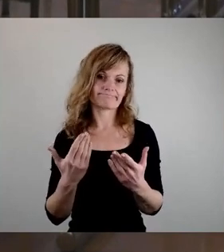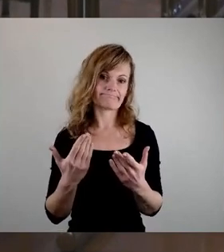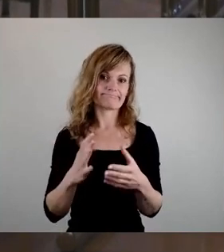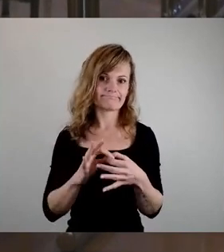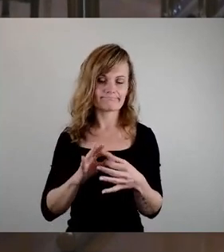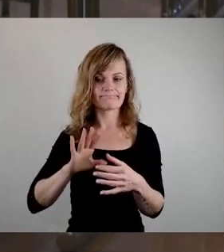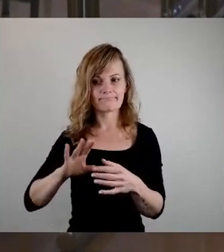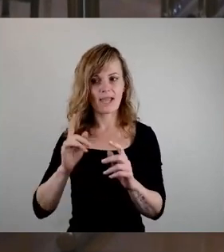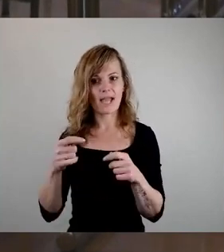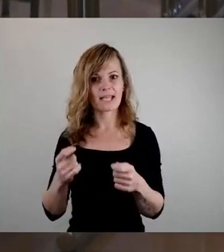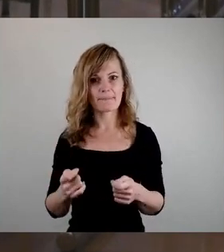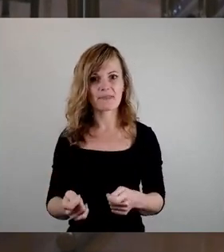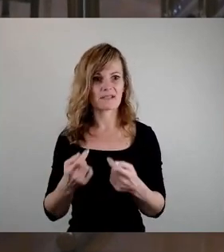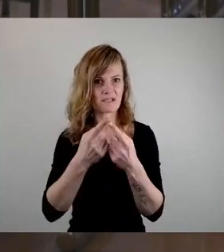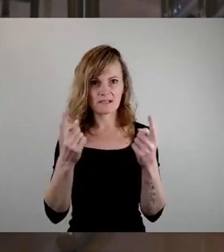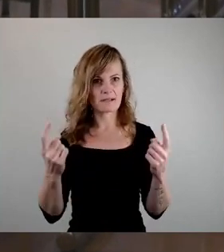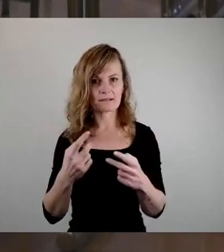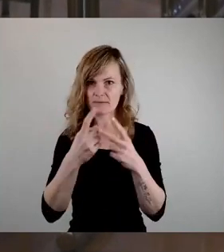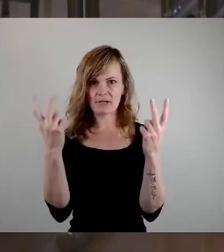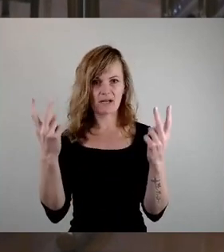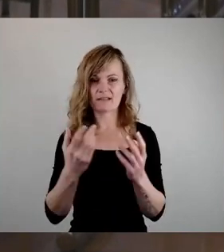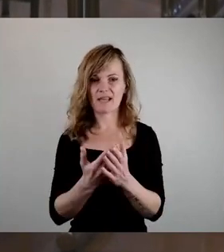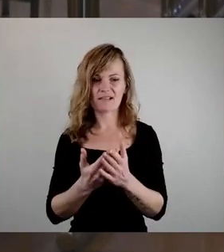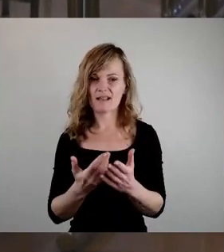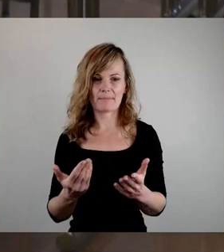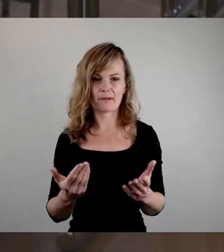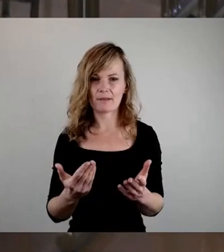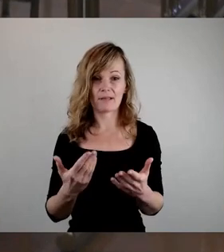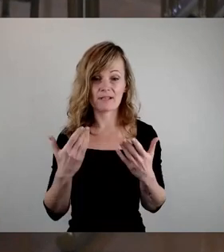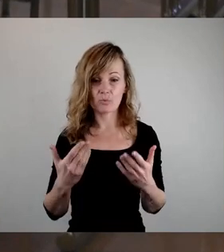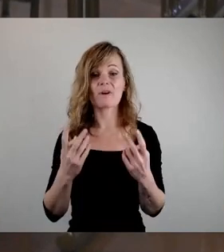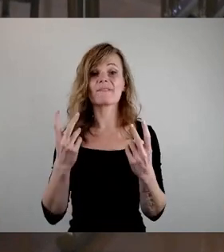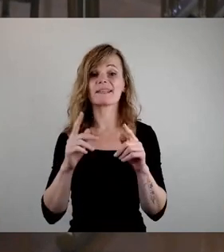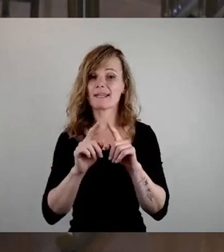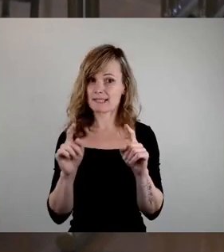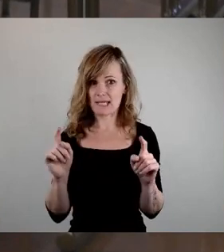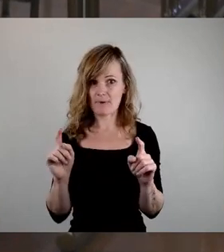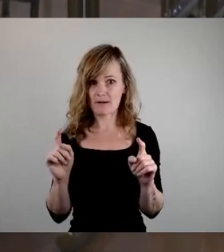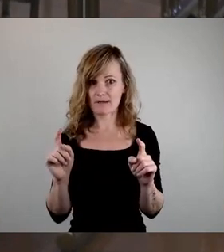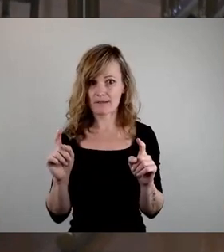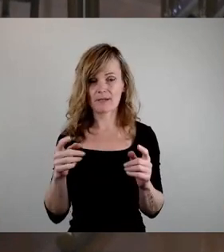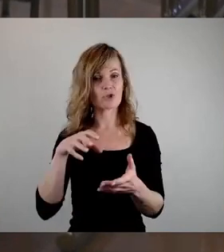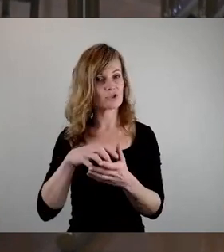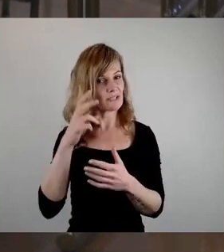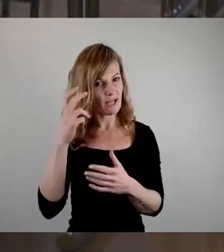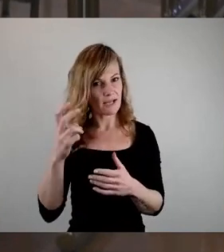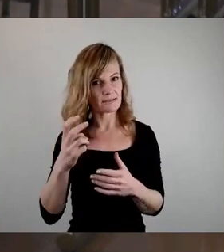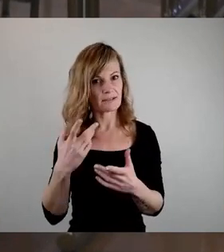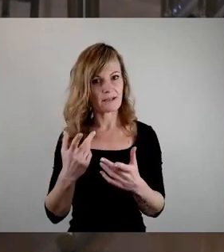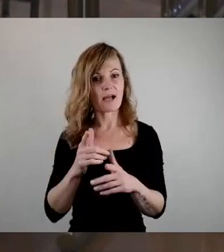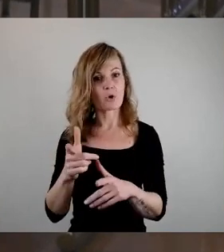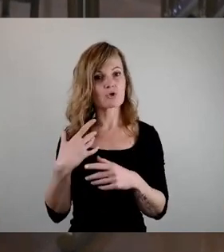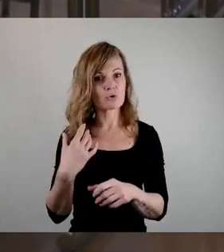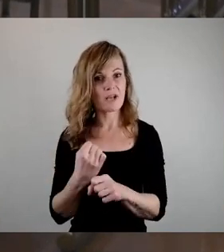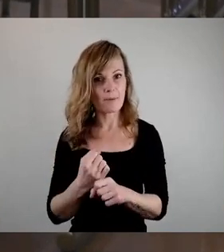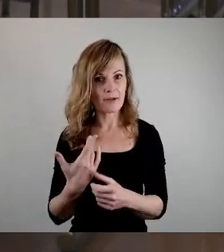des Rates nicht bekannt ist. Und ich halte es für wenig sinnvoll, bei diesem doch wichtigen Thema hier im Stadtrat Ausschussarbeit zu machen. Und es wäre